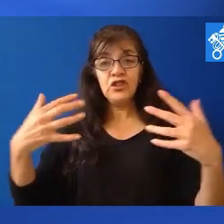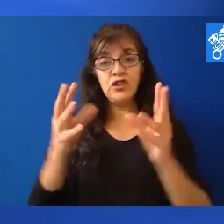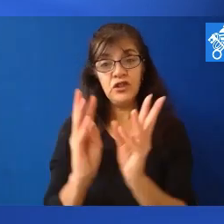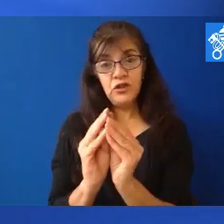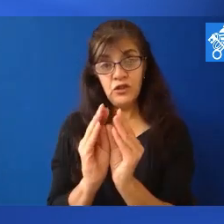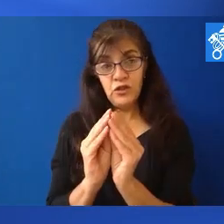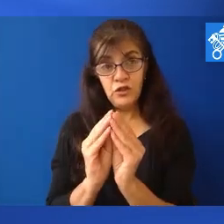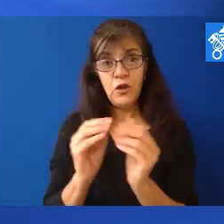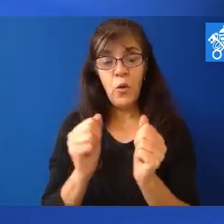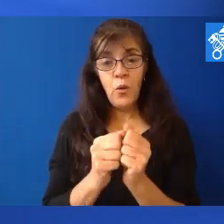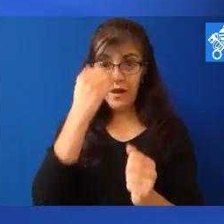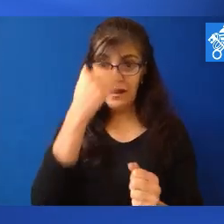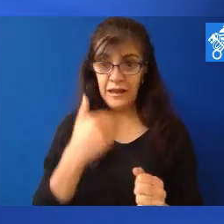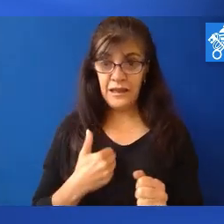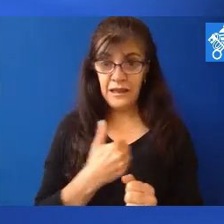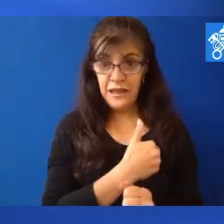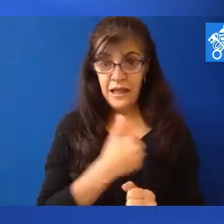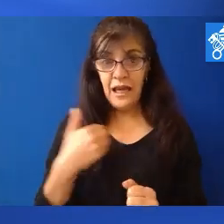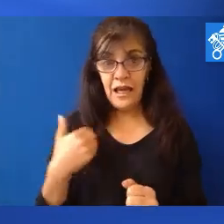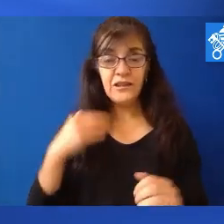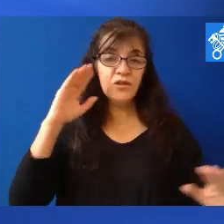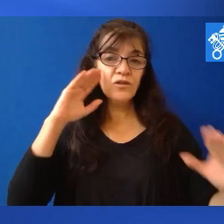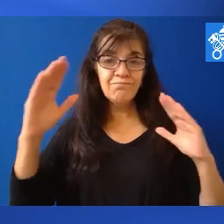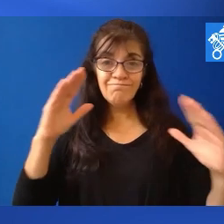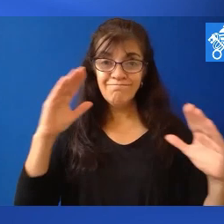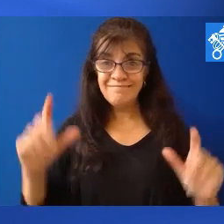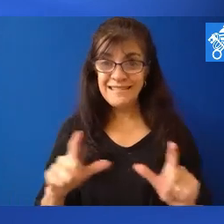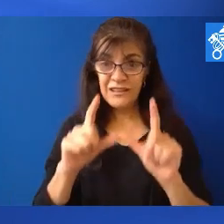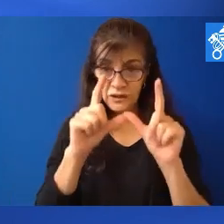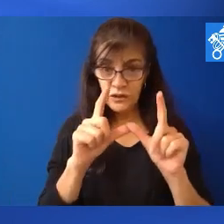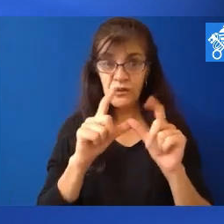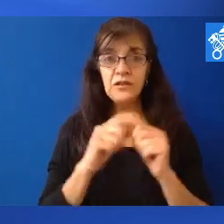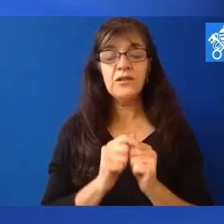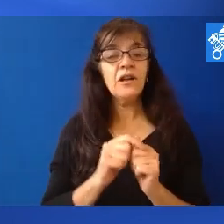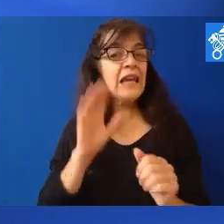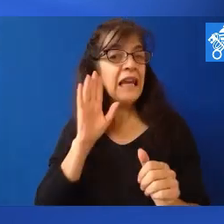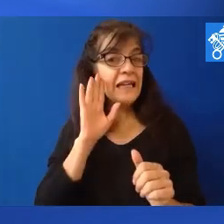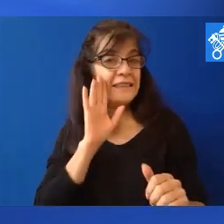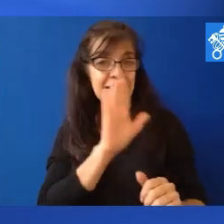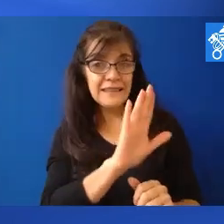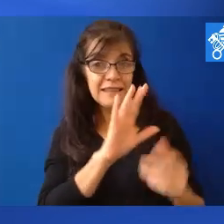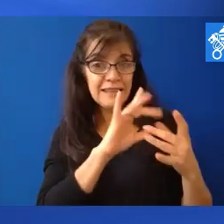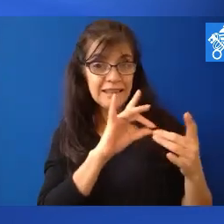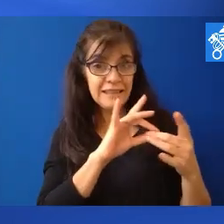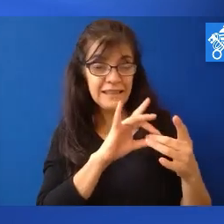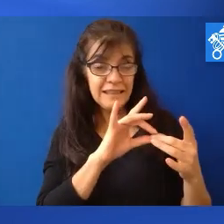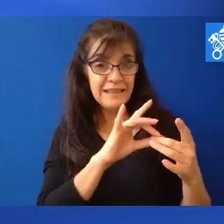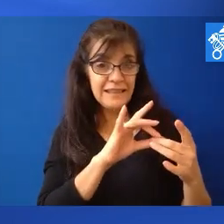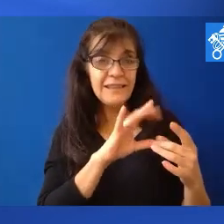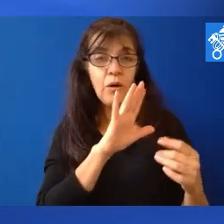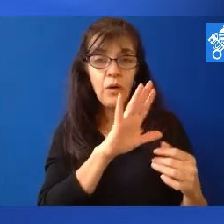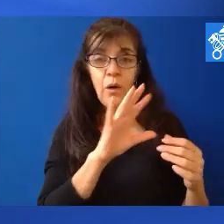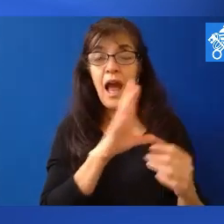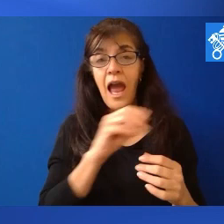The Holy Father now starts the general audience. Disponiamoci ad accogliere la sua parola e